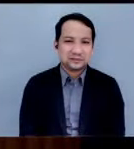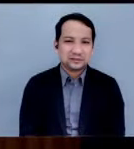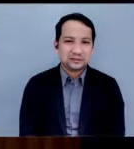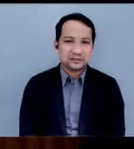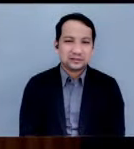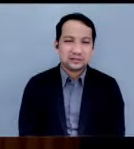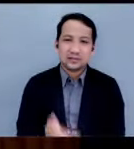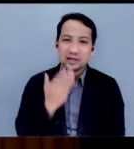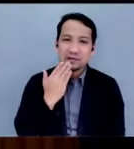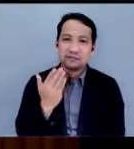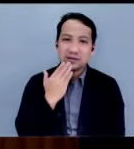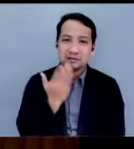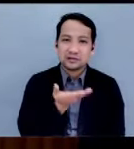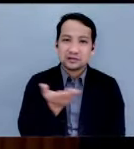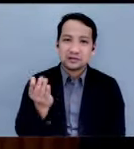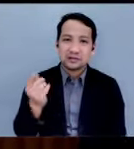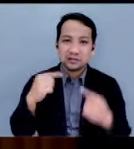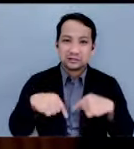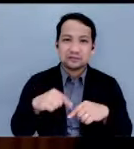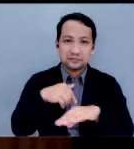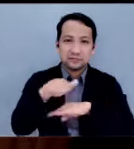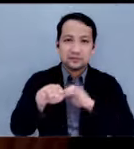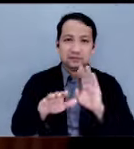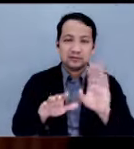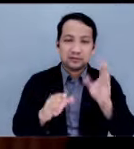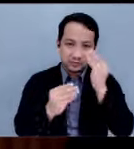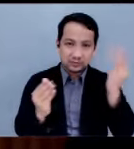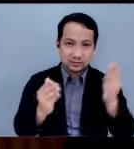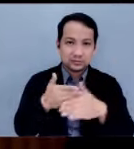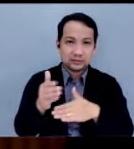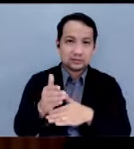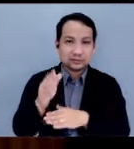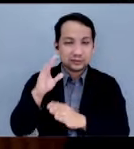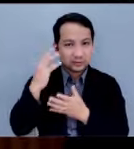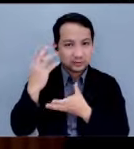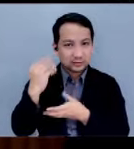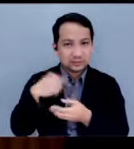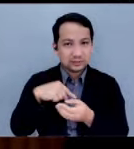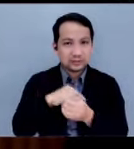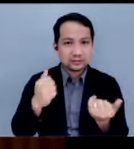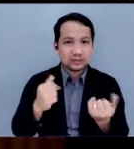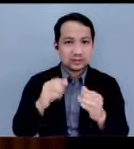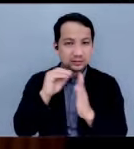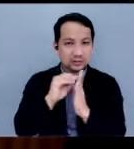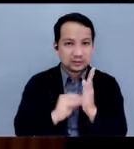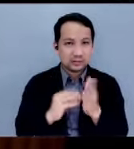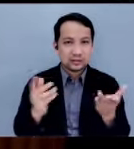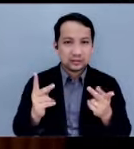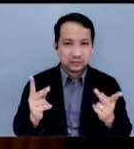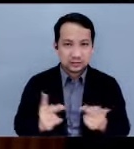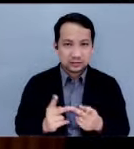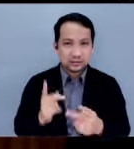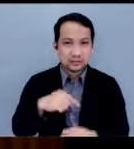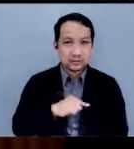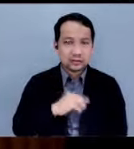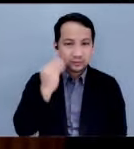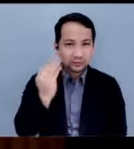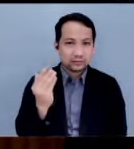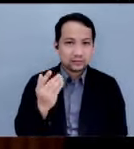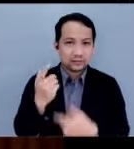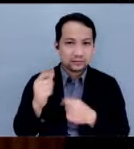Maraming salamat mga kapatid. Magpadala lamang po na magpadala ng mga selfies sa amin. Inagay nyo na rin kung saan gagal po kayo naroon para sa chance